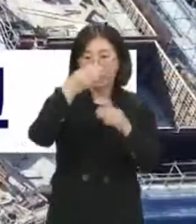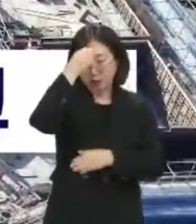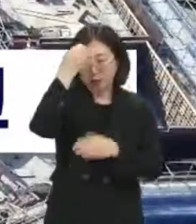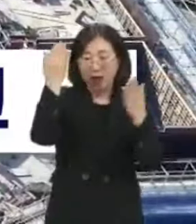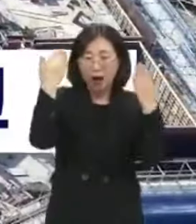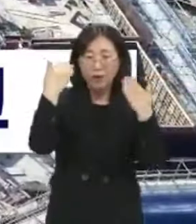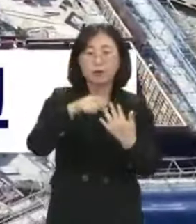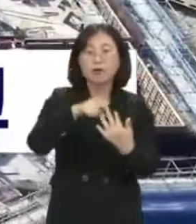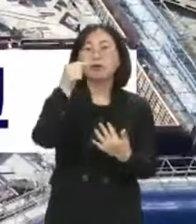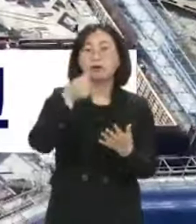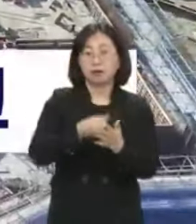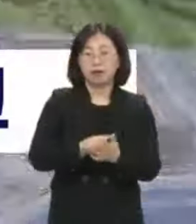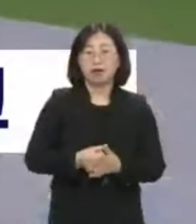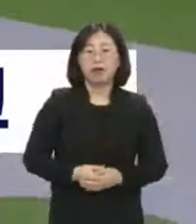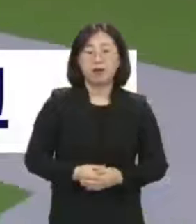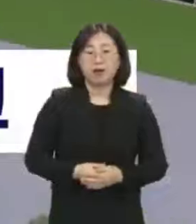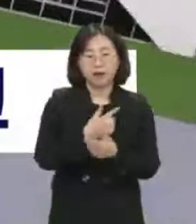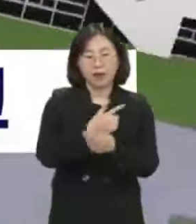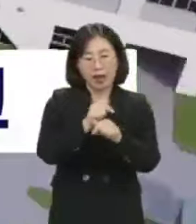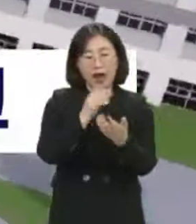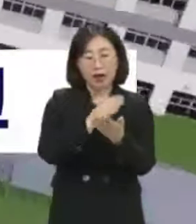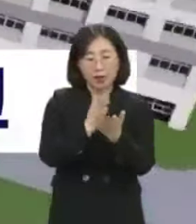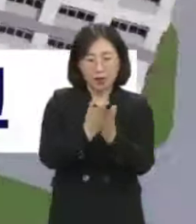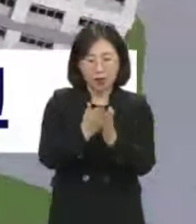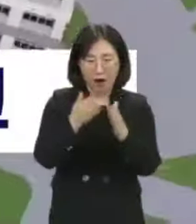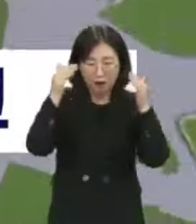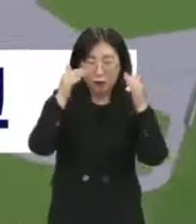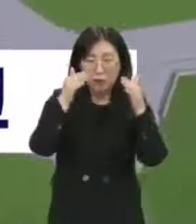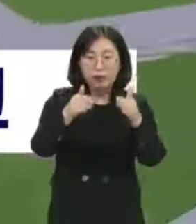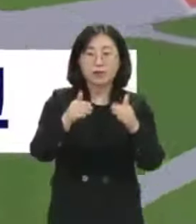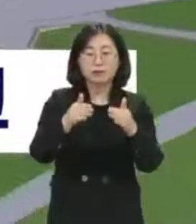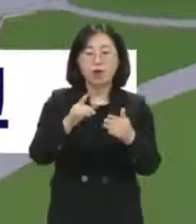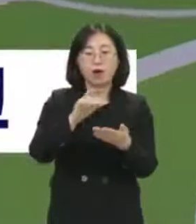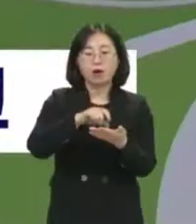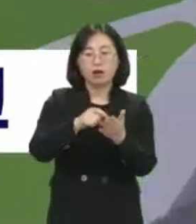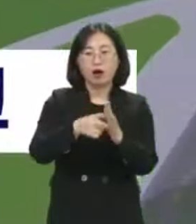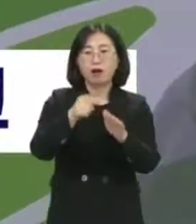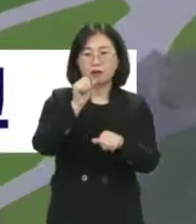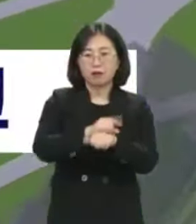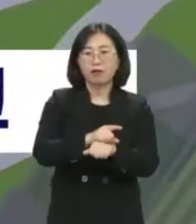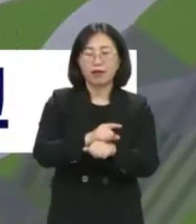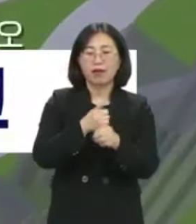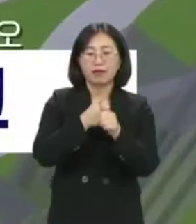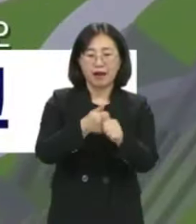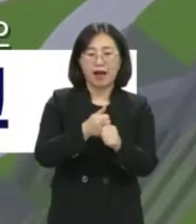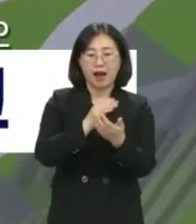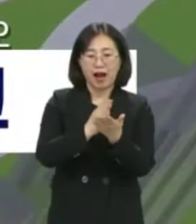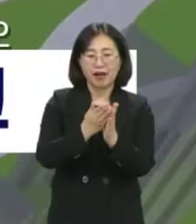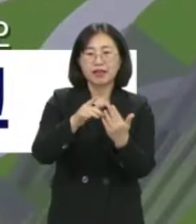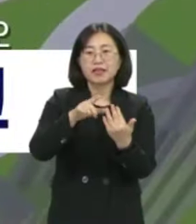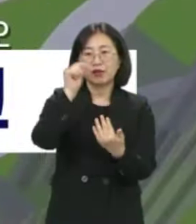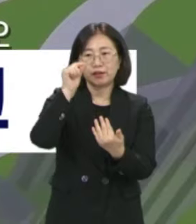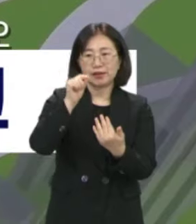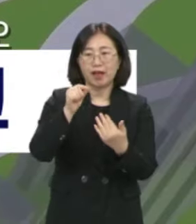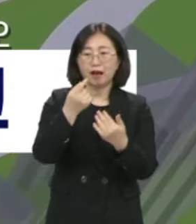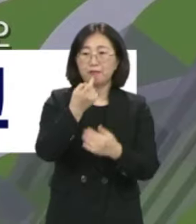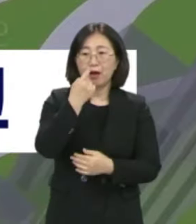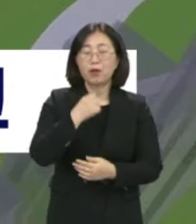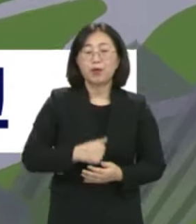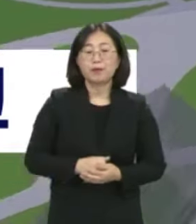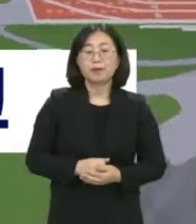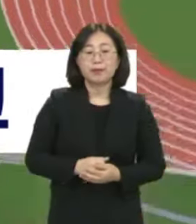운영학교로 선정됐다며 다양한 교과 중점 과정을 운영해 적성에 따라 강의를 선택해 수강하도록 할 예정입니다